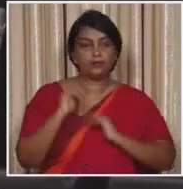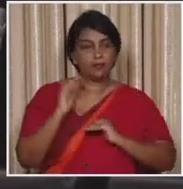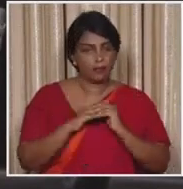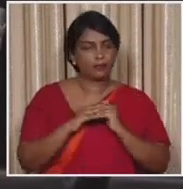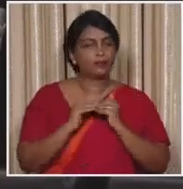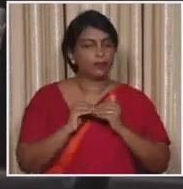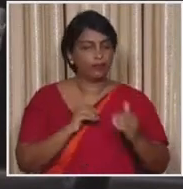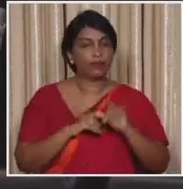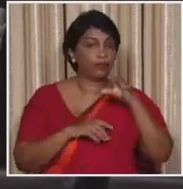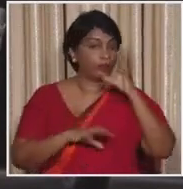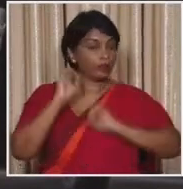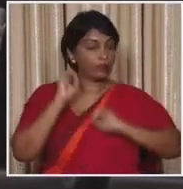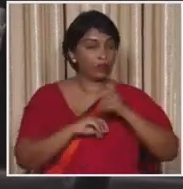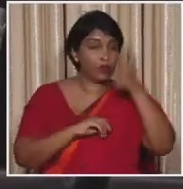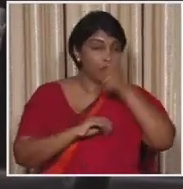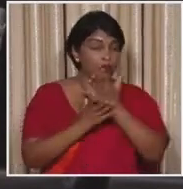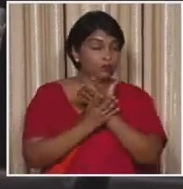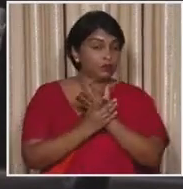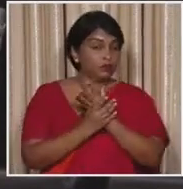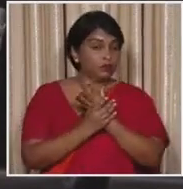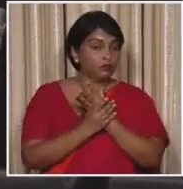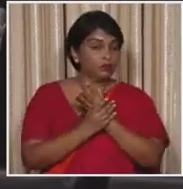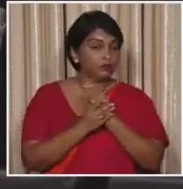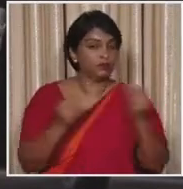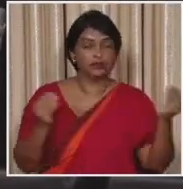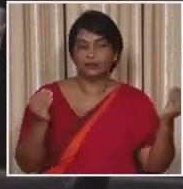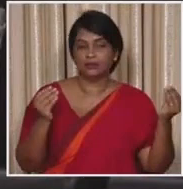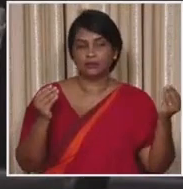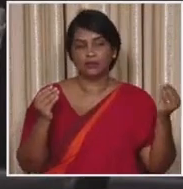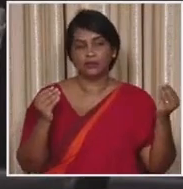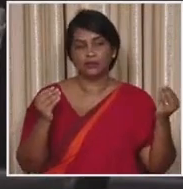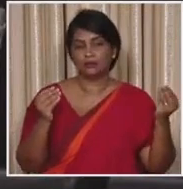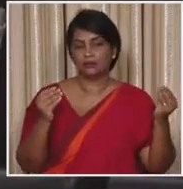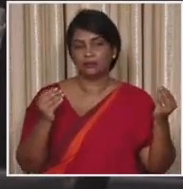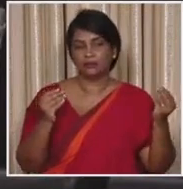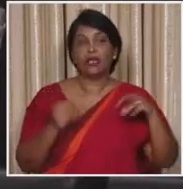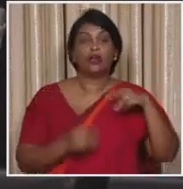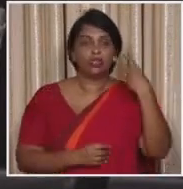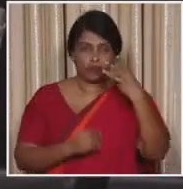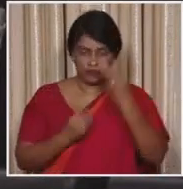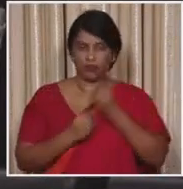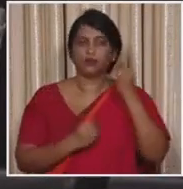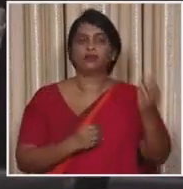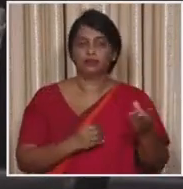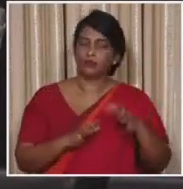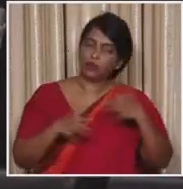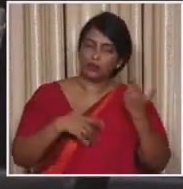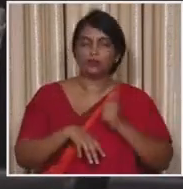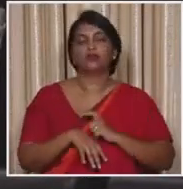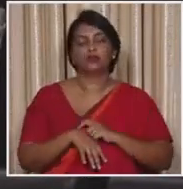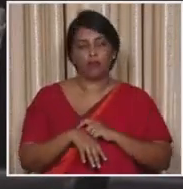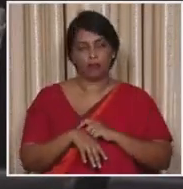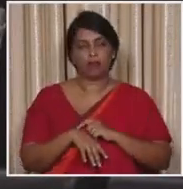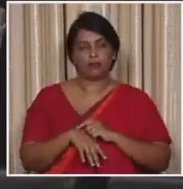முடியும். அதற்கான காலம் அவர்களுக்கு வழங்கப்படும். 3 தினங்களில் அவர்களுக்கு பதில் அனுப்பப்படும். இத்தாலியை பொறுத்தவரை எமக்கு மாத்திரம்